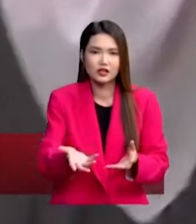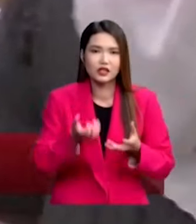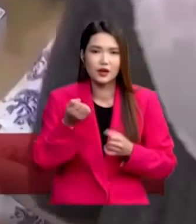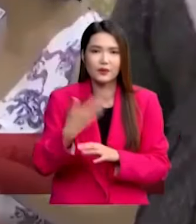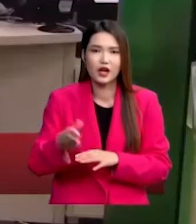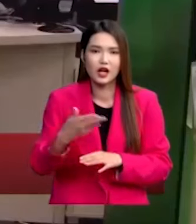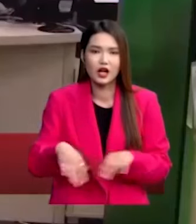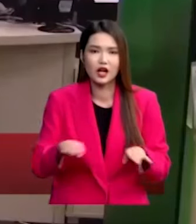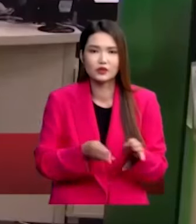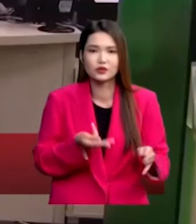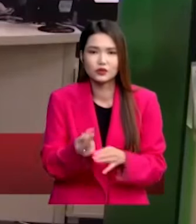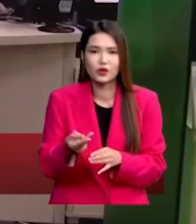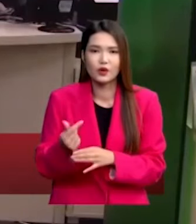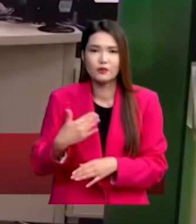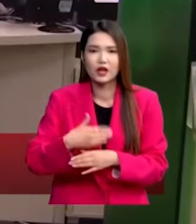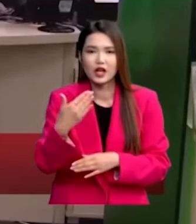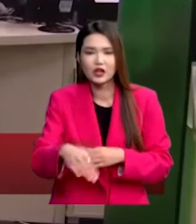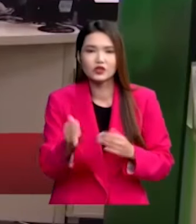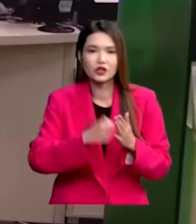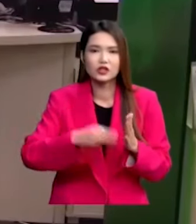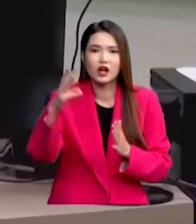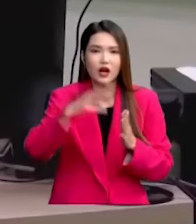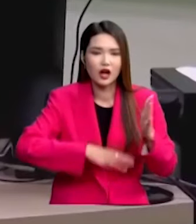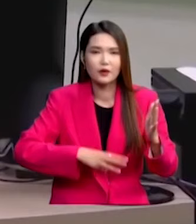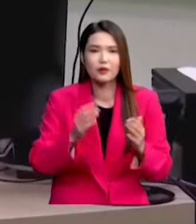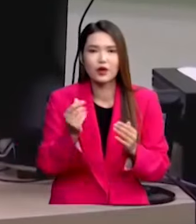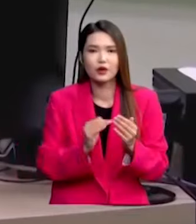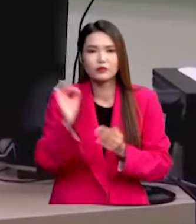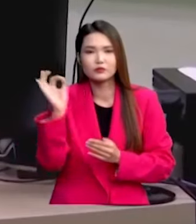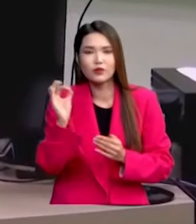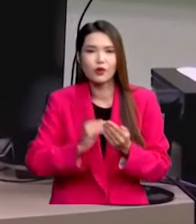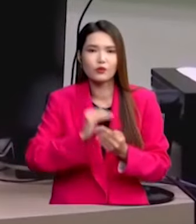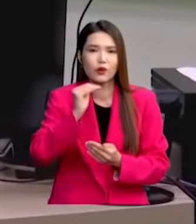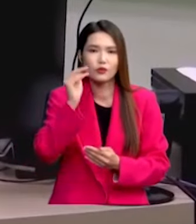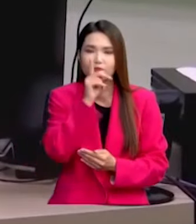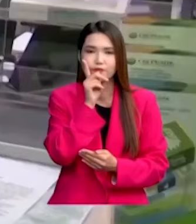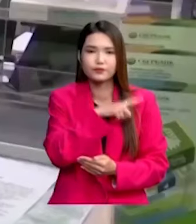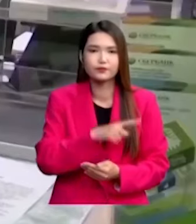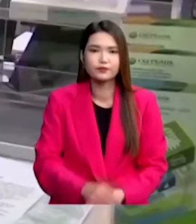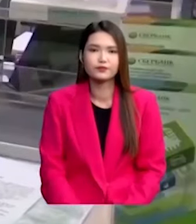алушылардың кредиттері бойынша төлемдерді кешіктіргені үшін айыппұлдар мен өсімпұлдар есептелмейді.